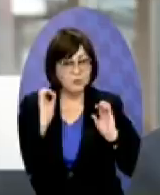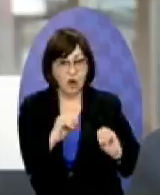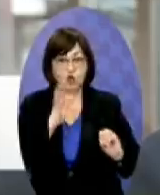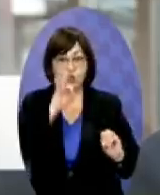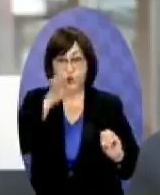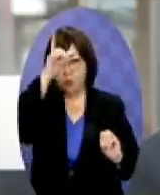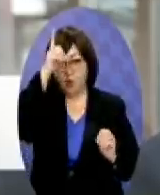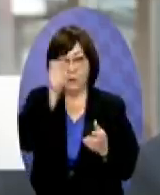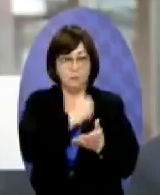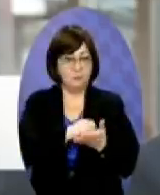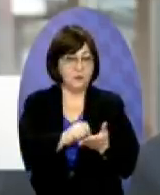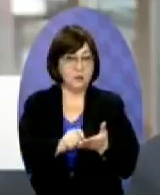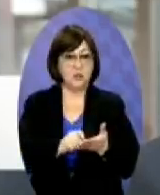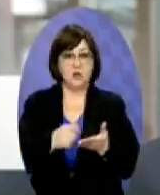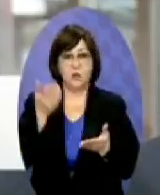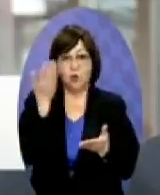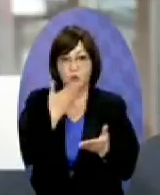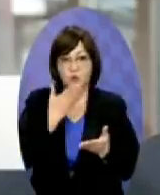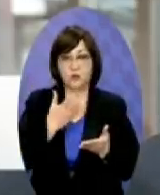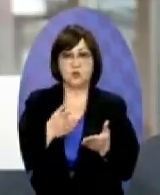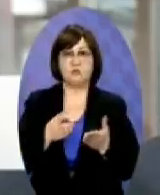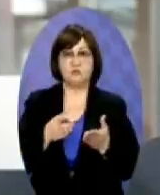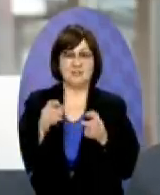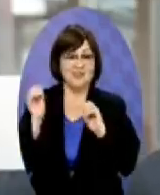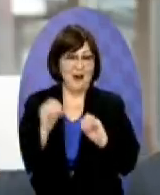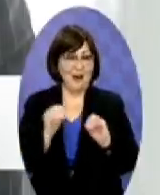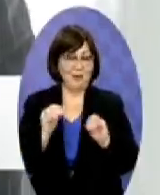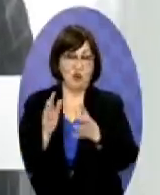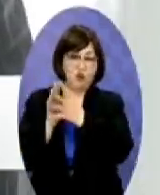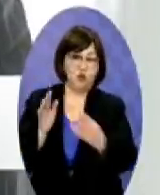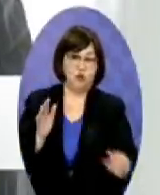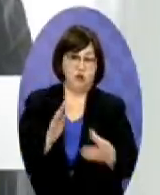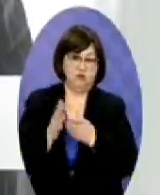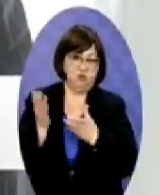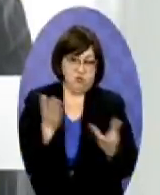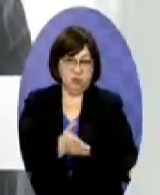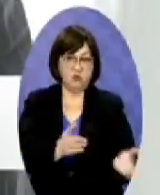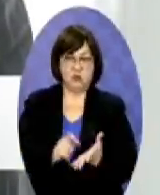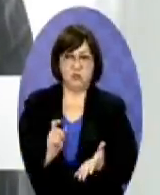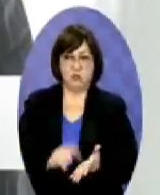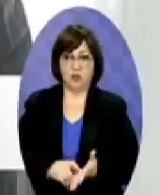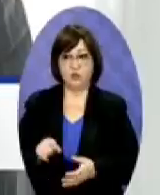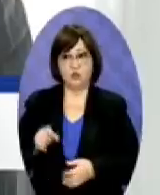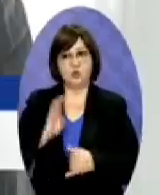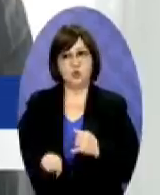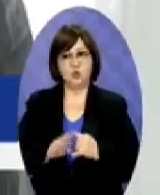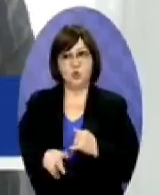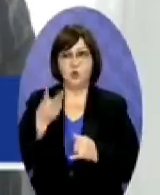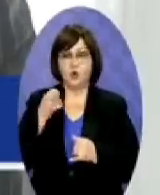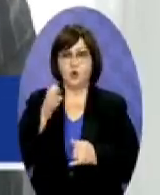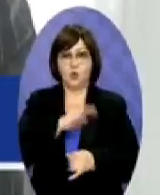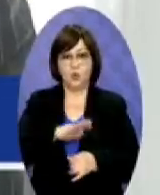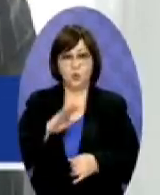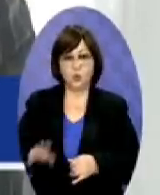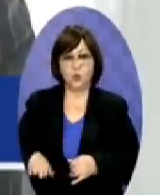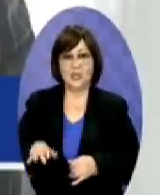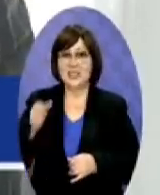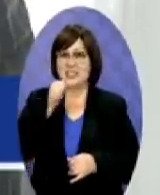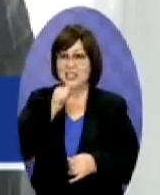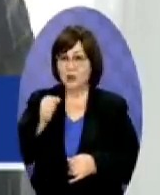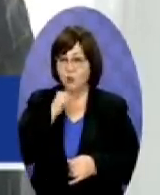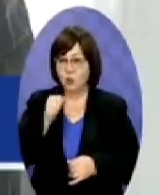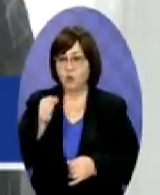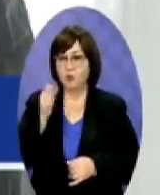их зөв сайхан бичгэд ер нөлөөлтэй. Түүний үеийн хүүхдүүд бол ерөөсөө бараг сурвалжч нараас сэтгүүлч нараас авах болоо